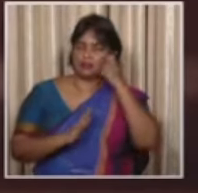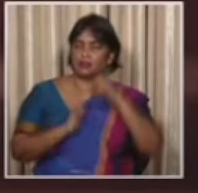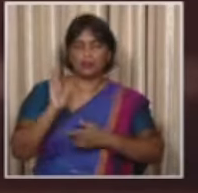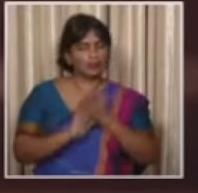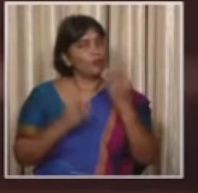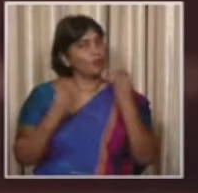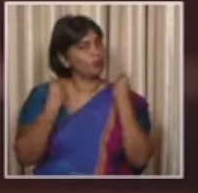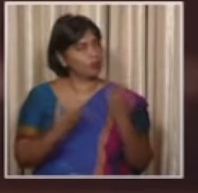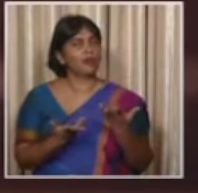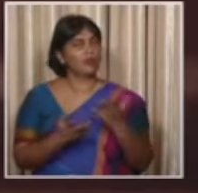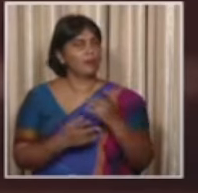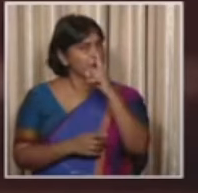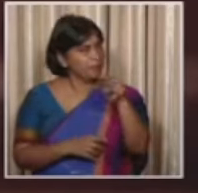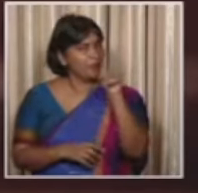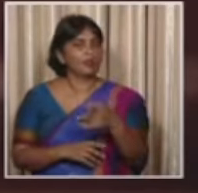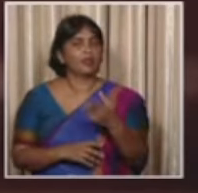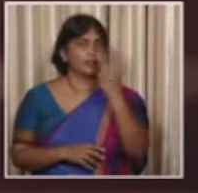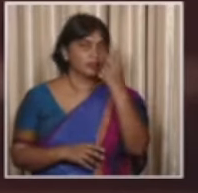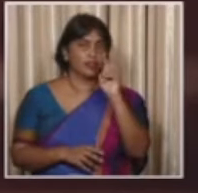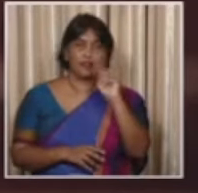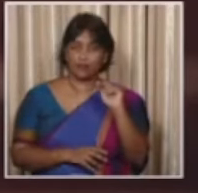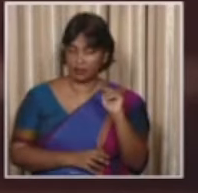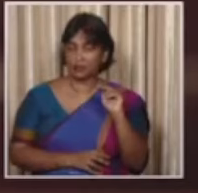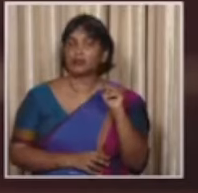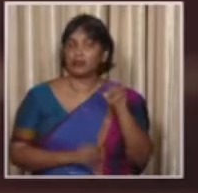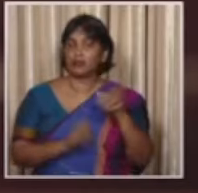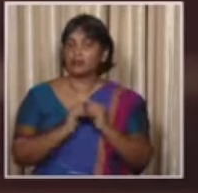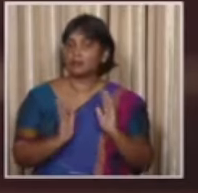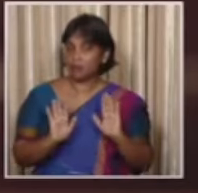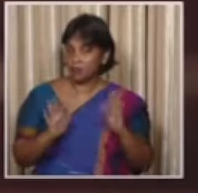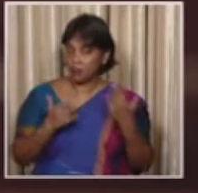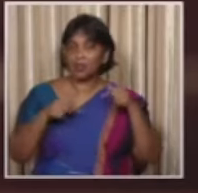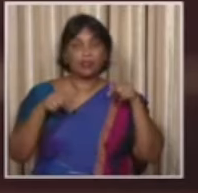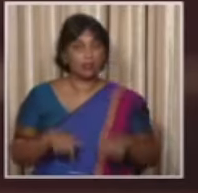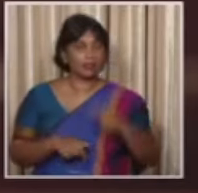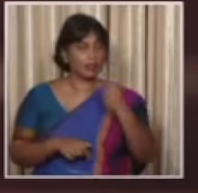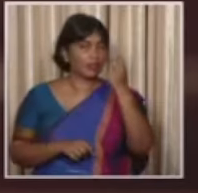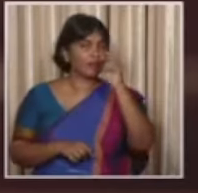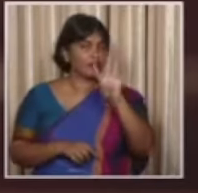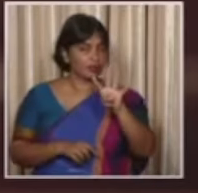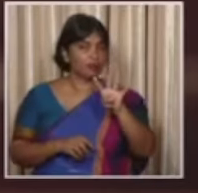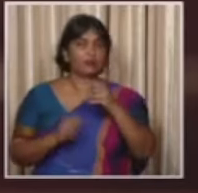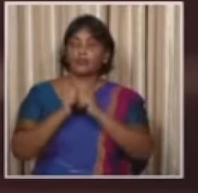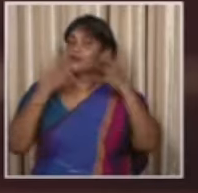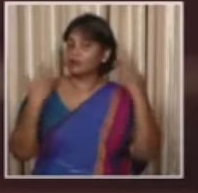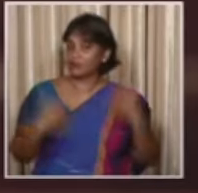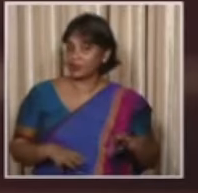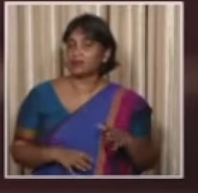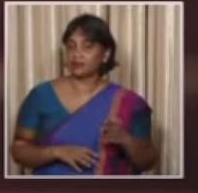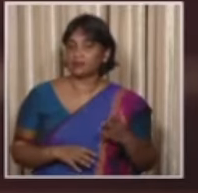ඒක කොයිතරම් වරදක්ද? ඇත්තටම 2020 ඒක ආරම්භ වුණා නම් දැන් මේ 2024 වෙනකොට අවසන් කරන්න